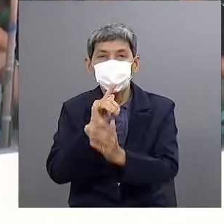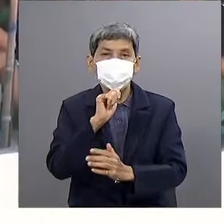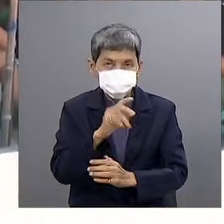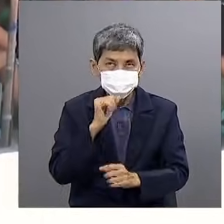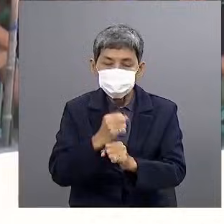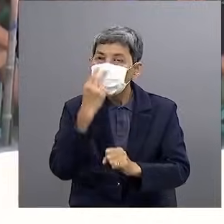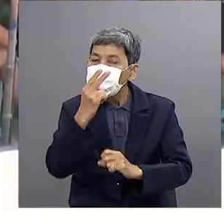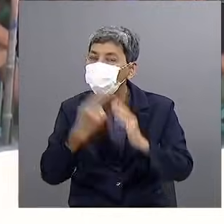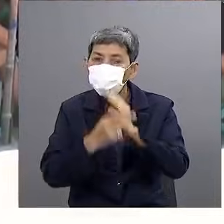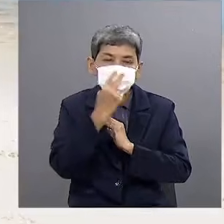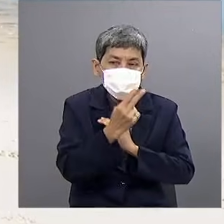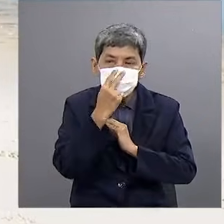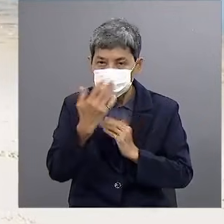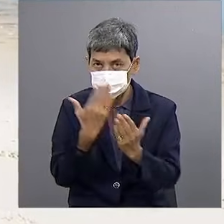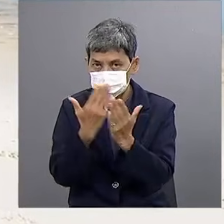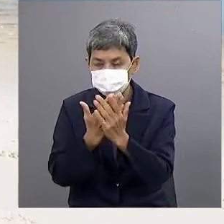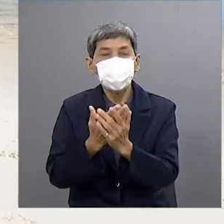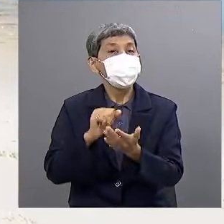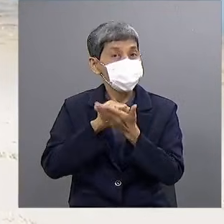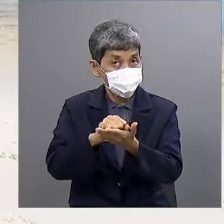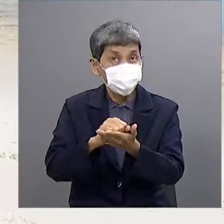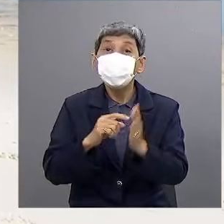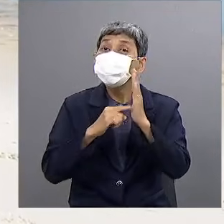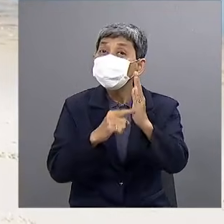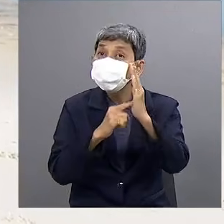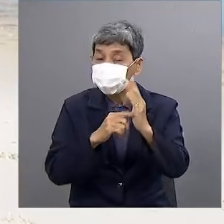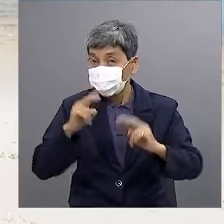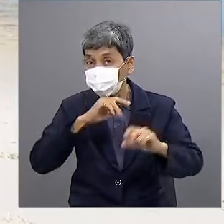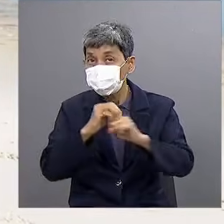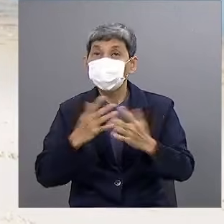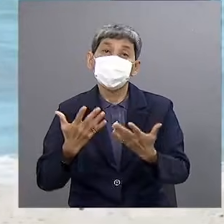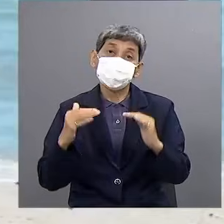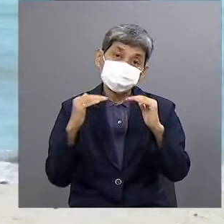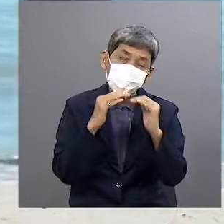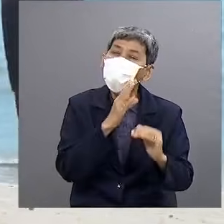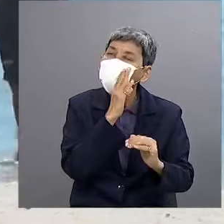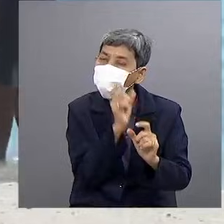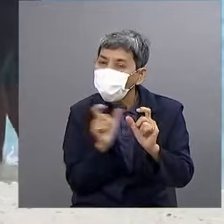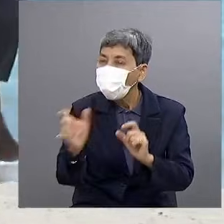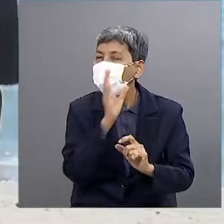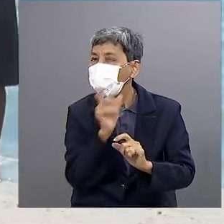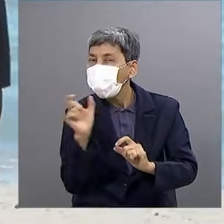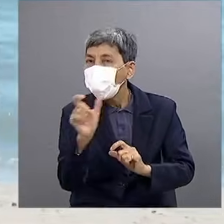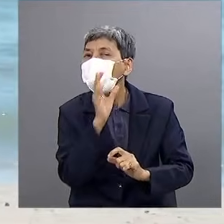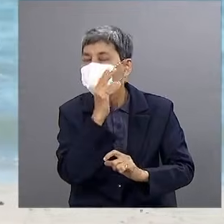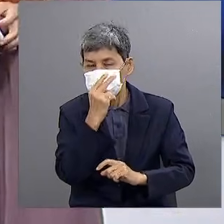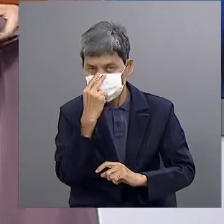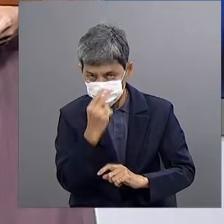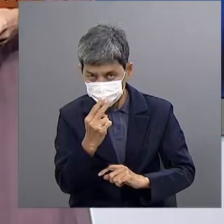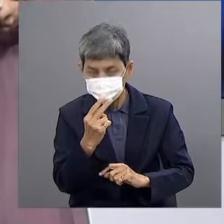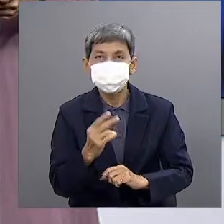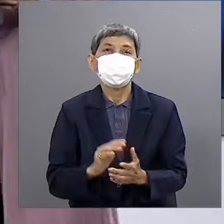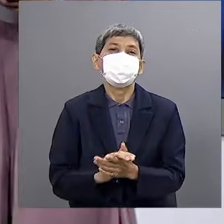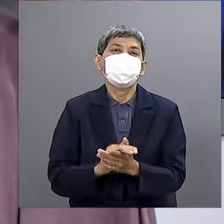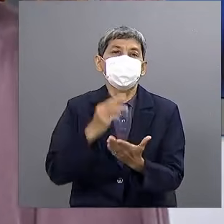หรือว่าร้านค้าที่ใช้บริการค่ะอย่างเช่นเรื่องของการตรวจสอบการสวมสิทธิ์หรือว่าการยืนยันตัวตนของผู้ใช้สิทธิ์นะคะคณะเศรษฐศาสตร์จุฬาลงกรณ์ม